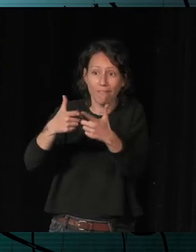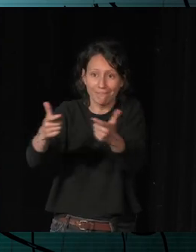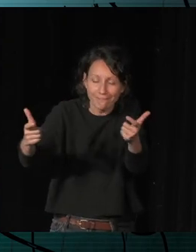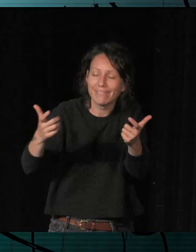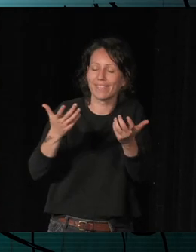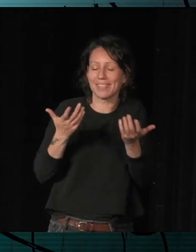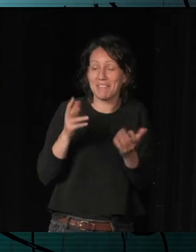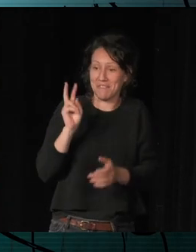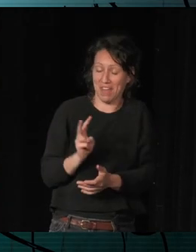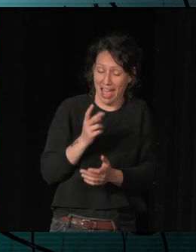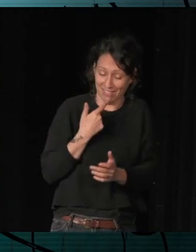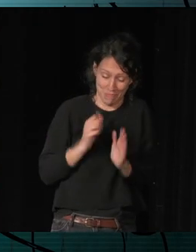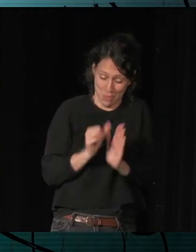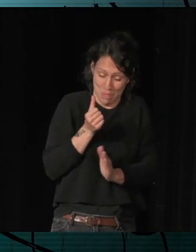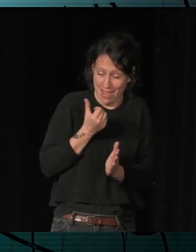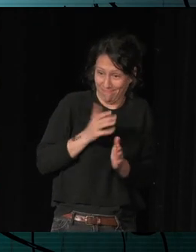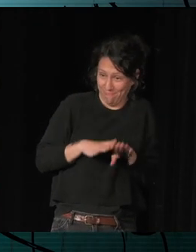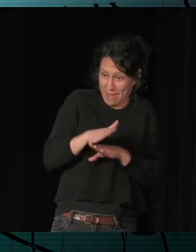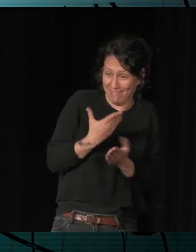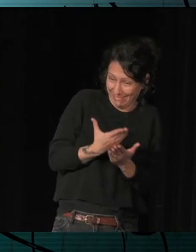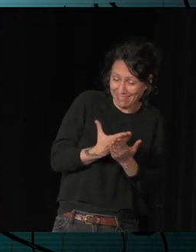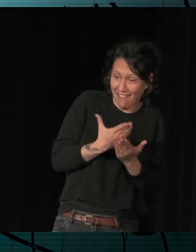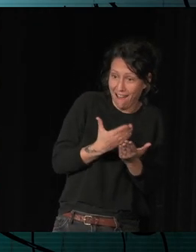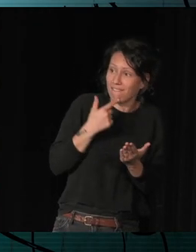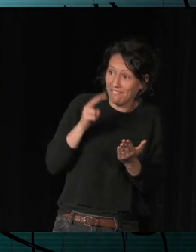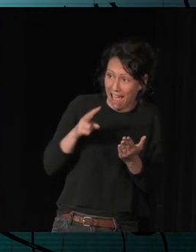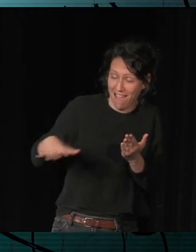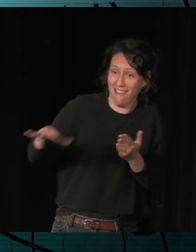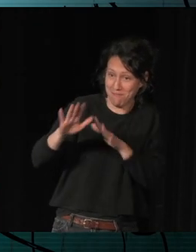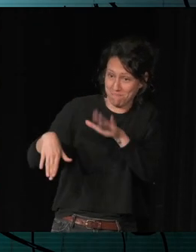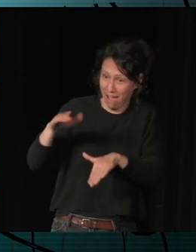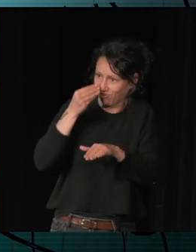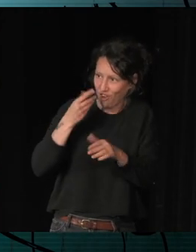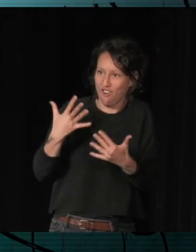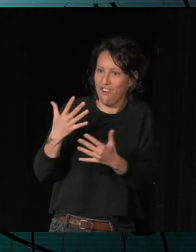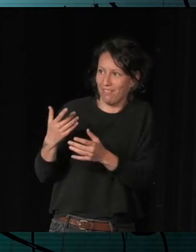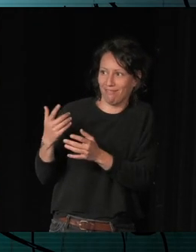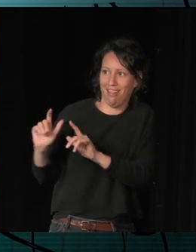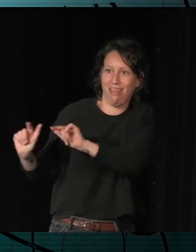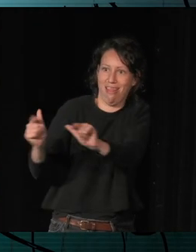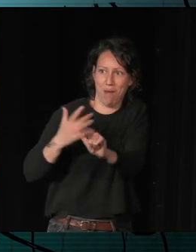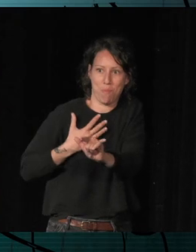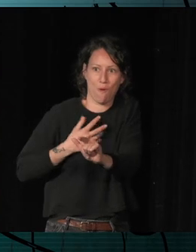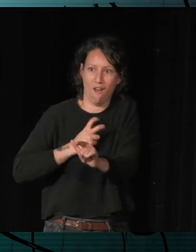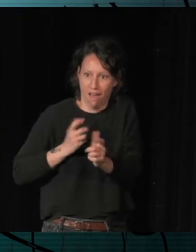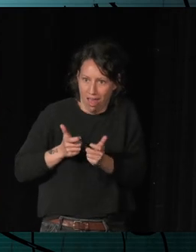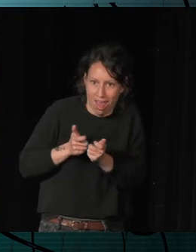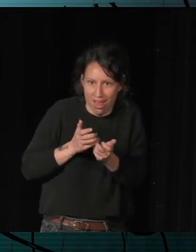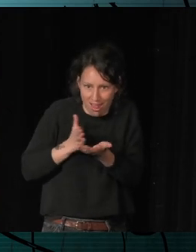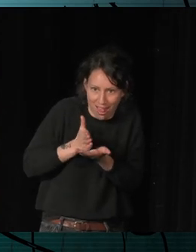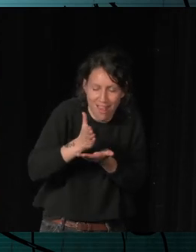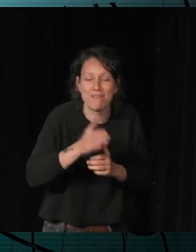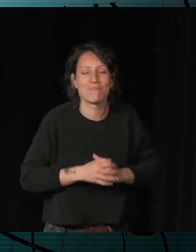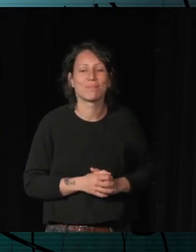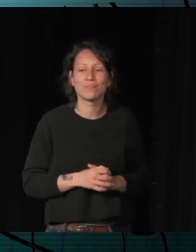marché vraiment bien du coup ou il y avait des artifices des jump scare enfin donc voilà voi j'ai jamais vraiment